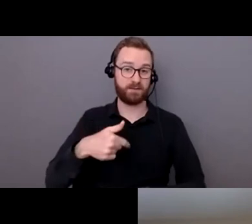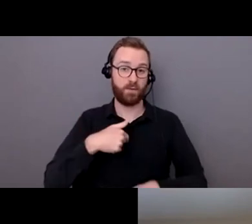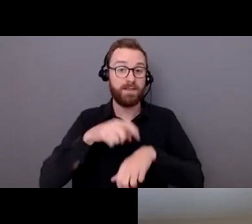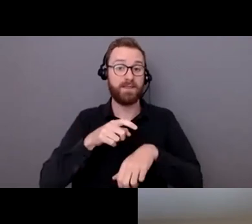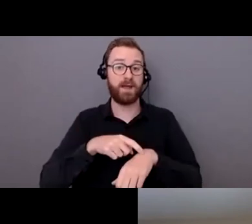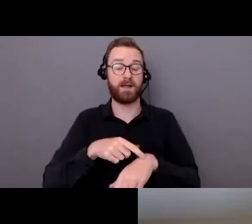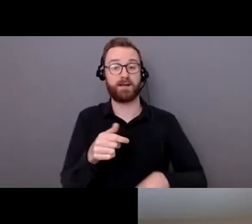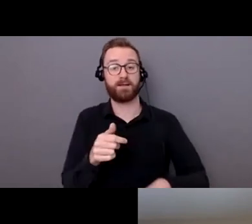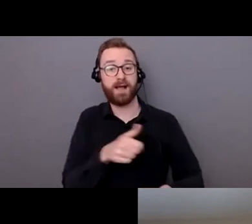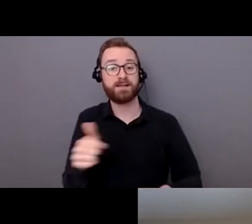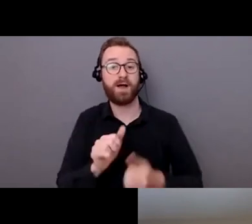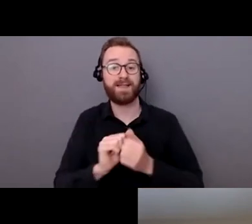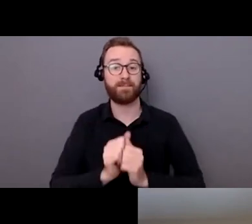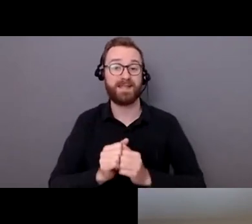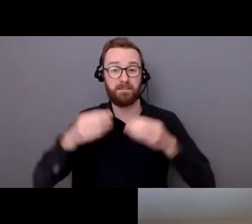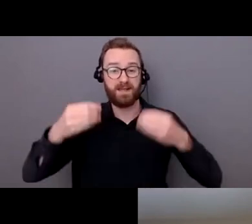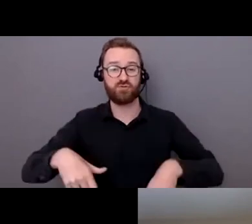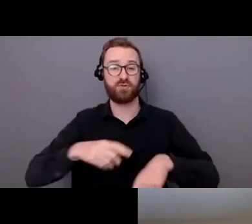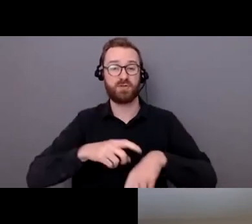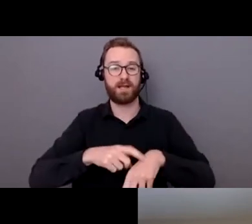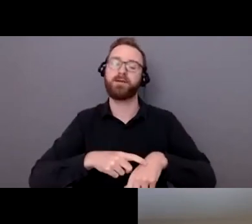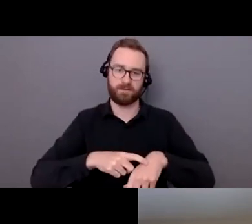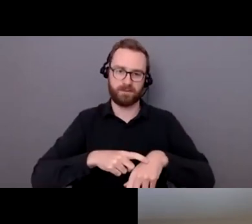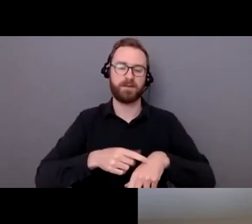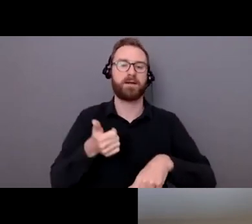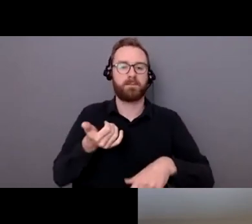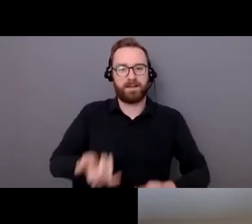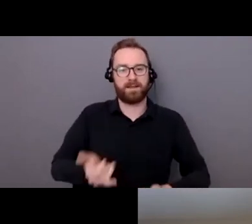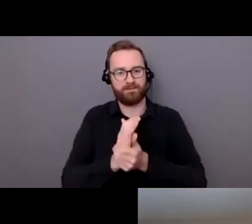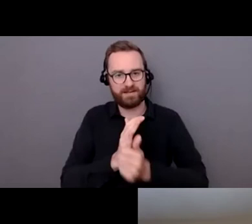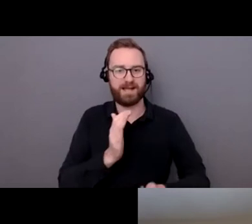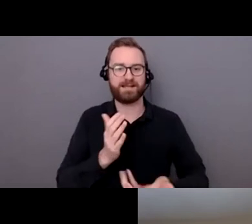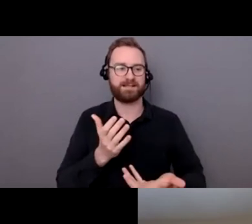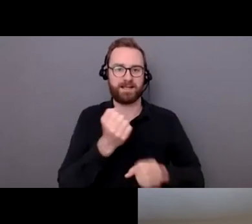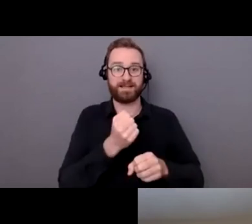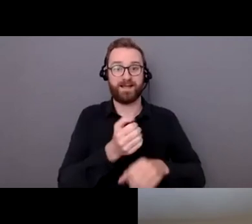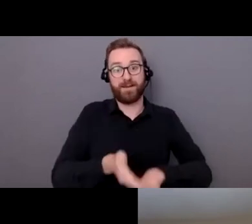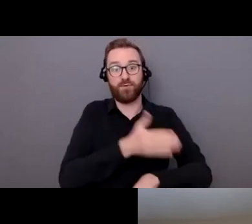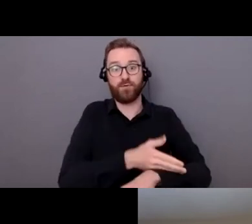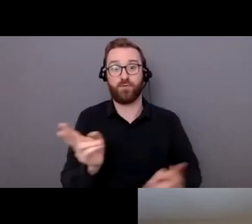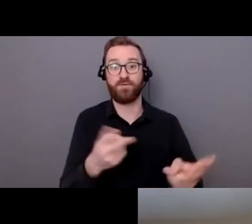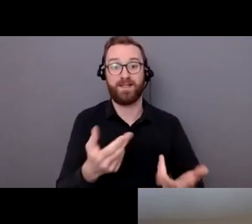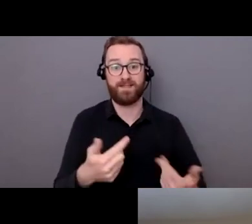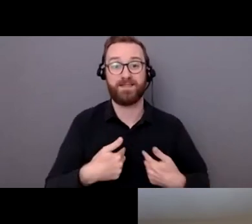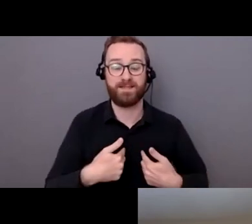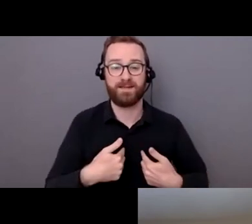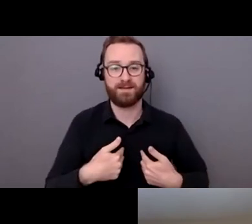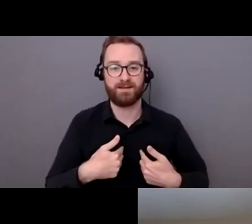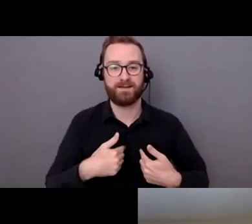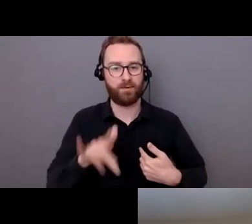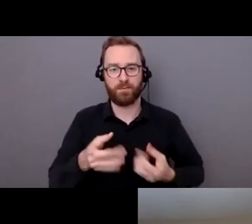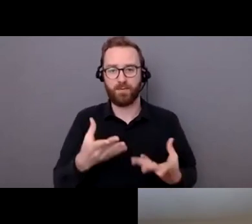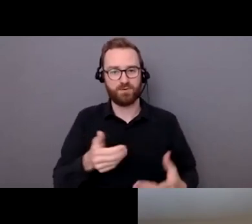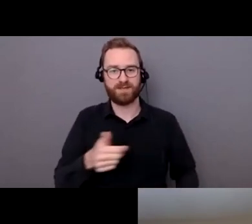transport adapté, je le gagne en efficacité et en efficience, c'est-à-dire je suis au travail beaucoup plus rapidement. Par contre, je suis très sensible à ce que